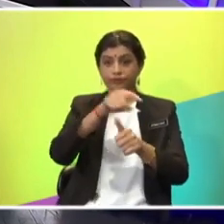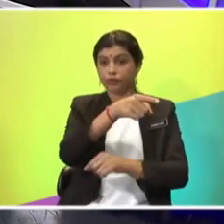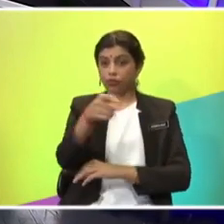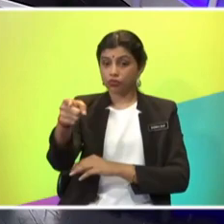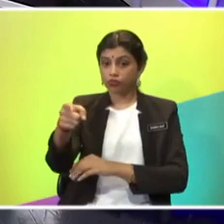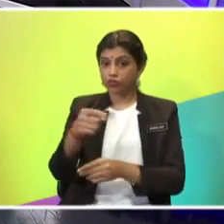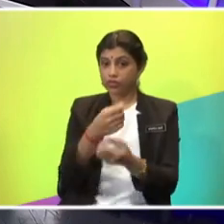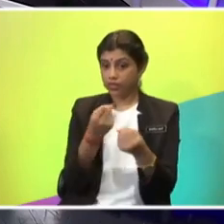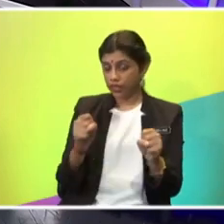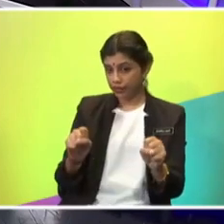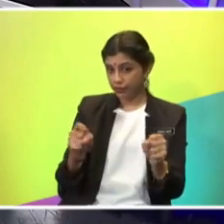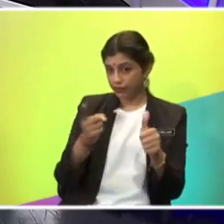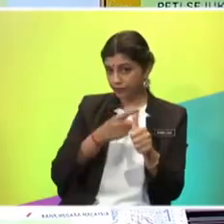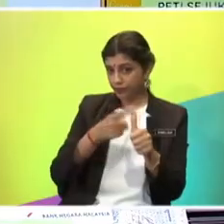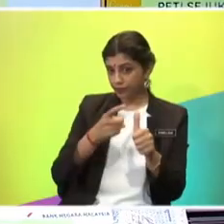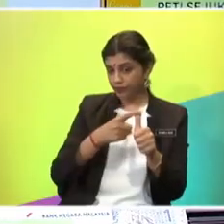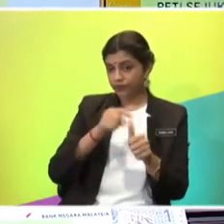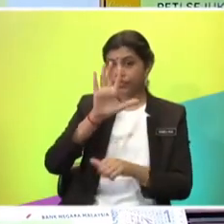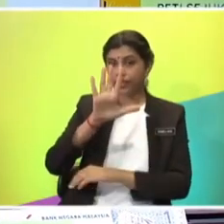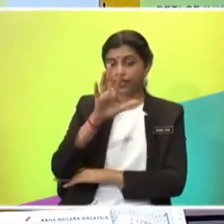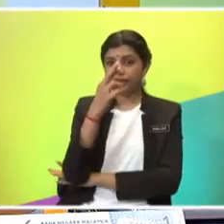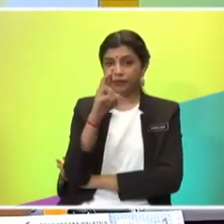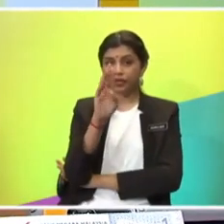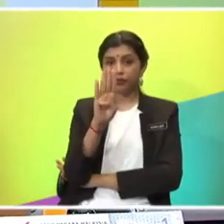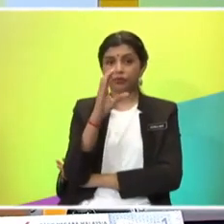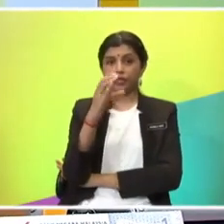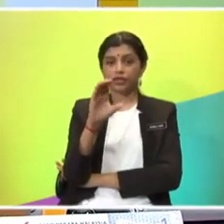kertas kraf. Okey,